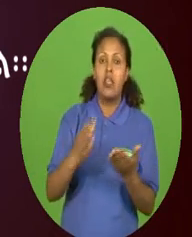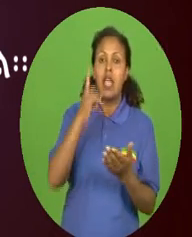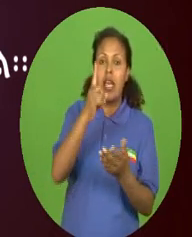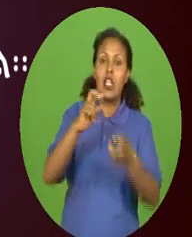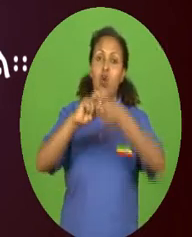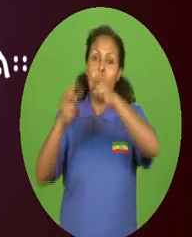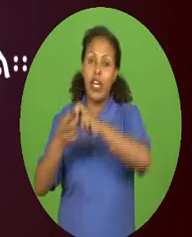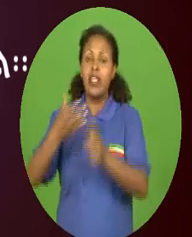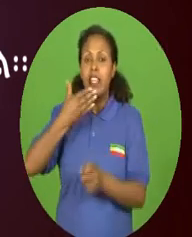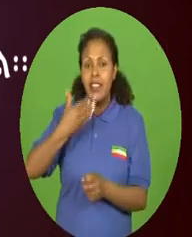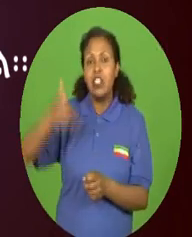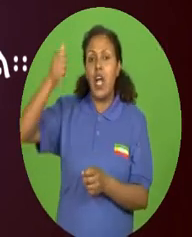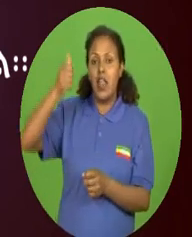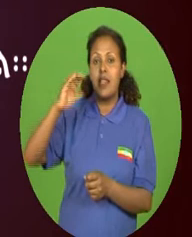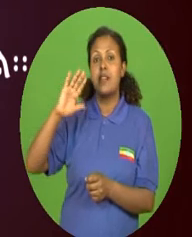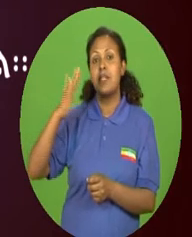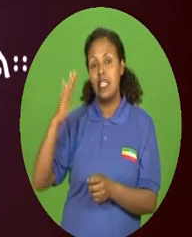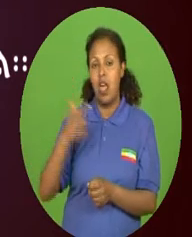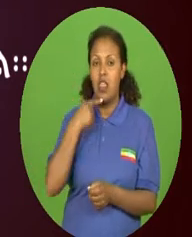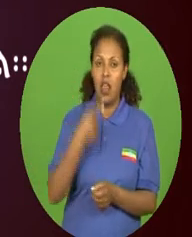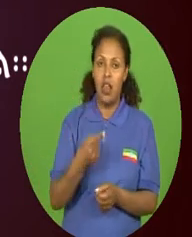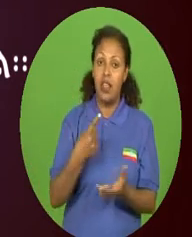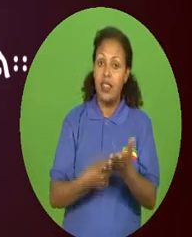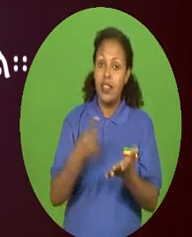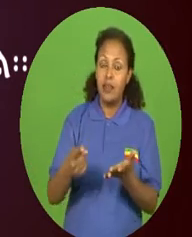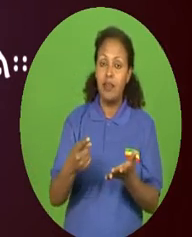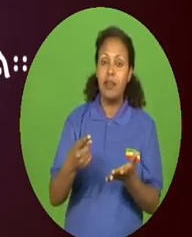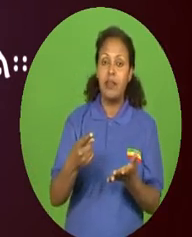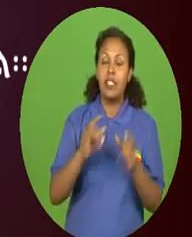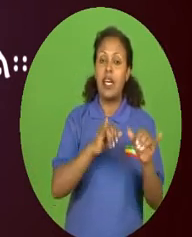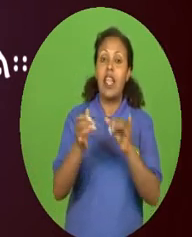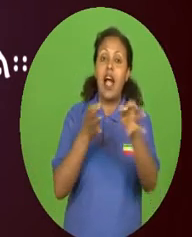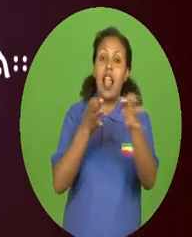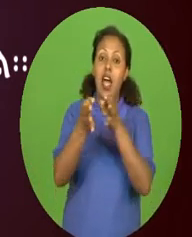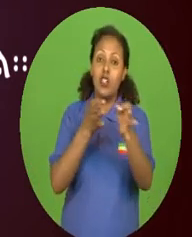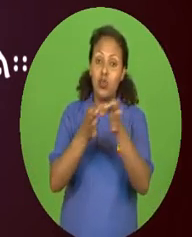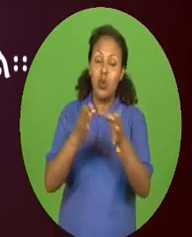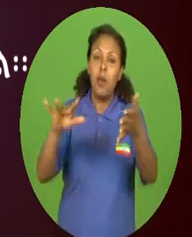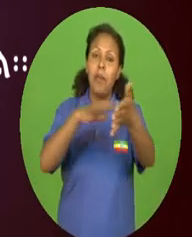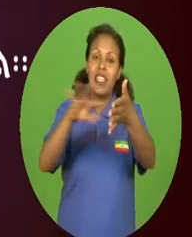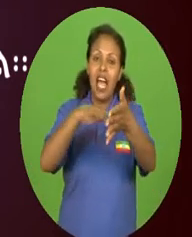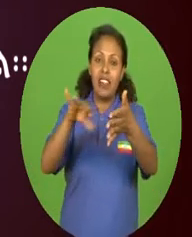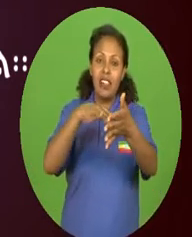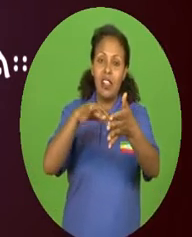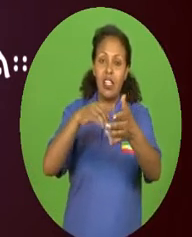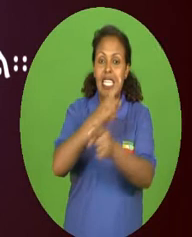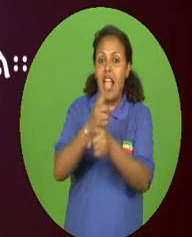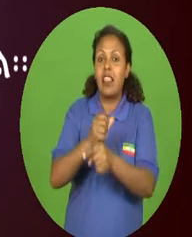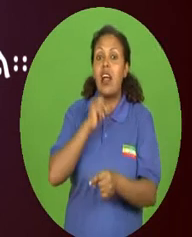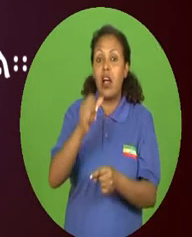ጉዳይ የአንደኛውን ወገን የተሻለ ይመስላል ይላል። ይህም ከናገላለጹ